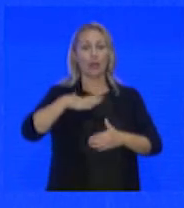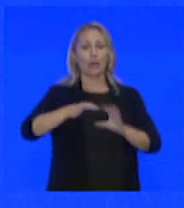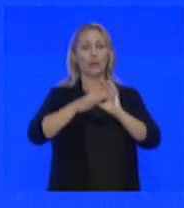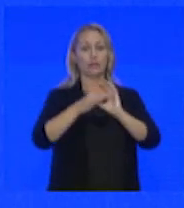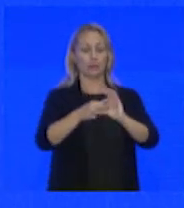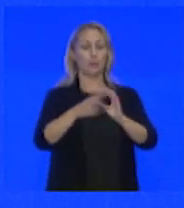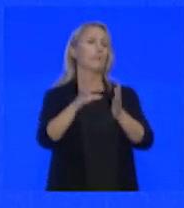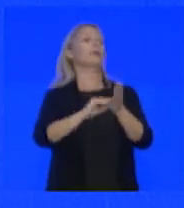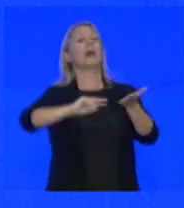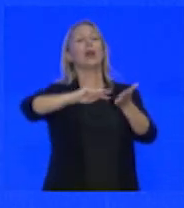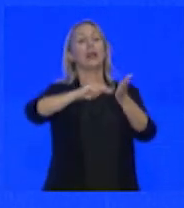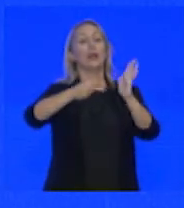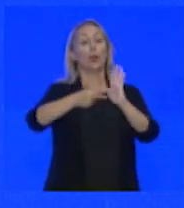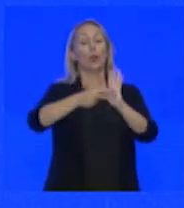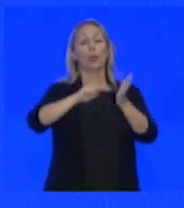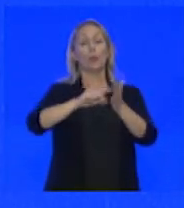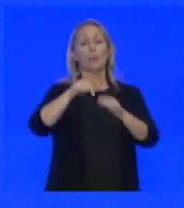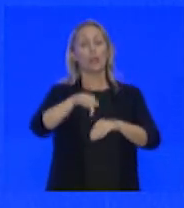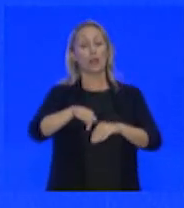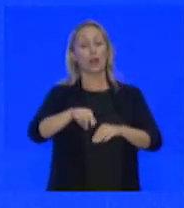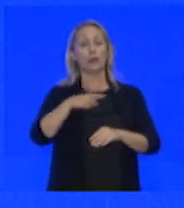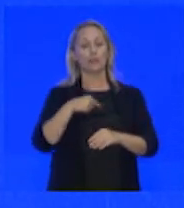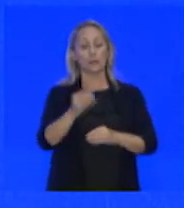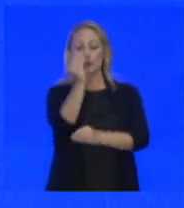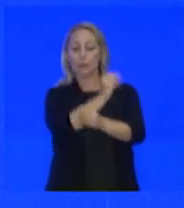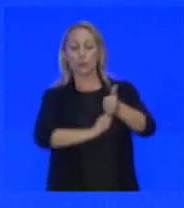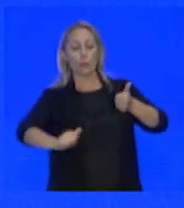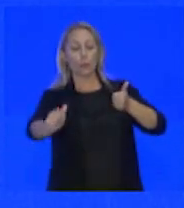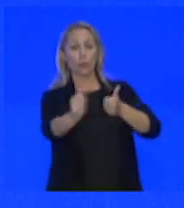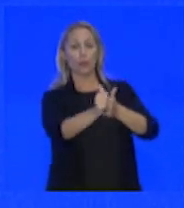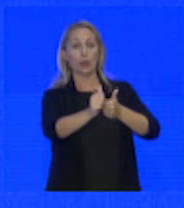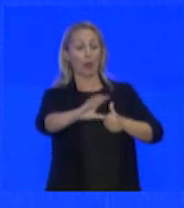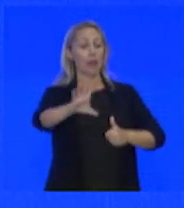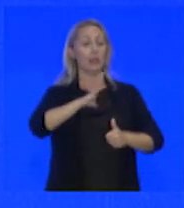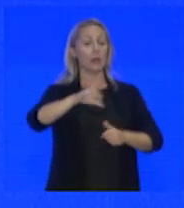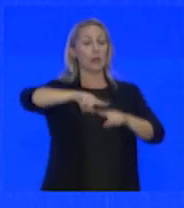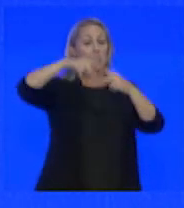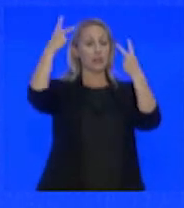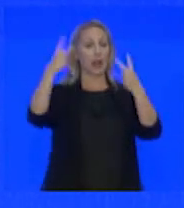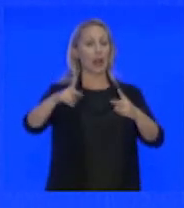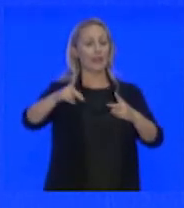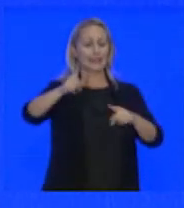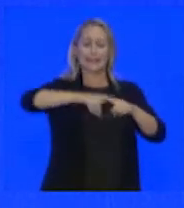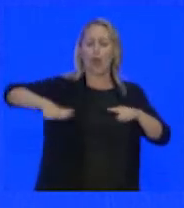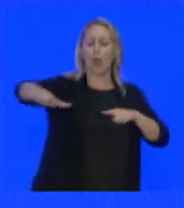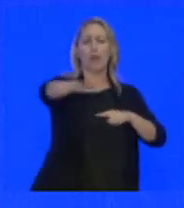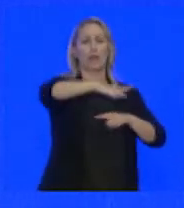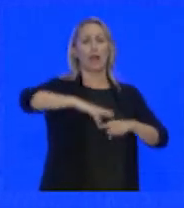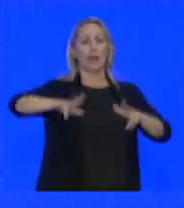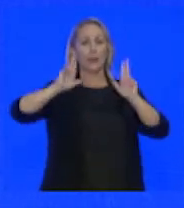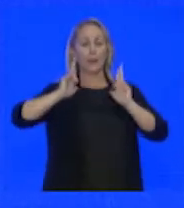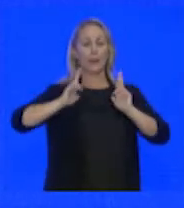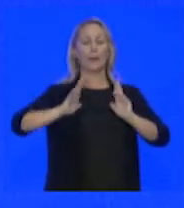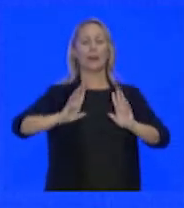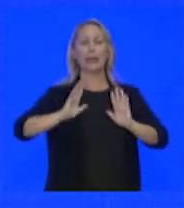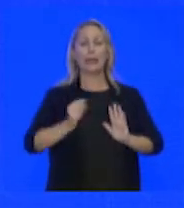οικονομία, το πρώτο μας μέλημα ήταν να ανασάνουν οι Έλληνες, παντού στη χώρα. Γι'